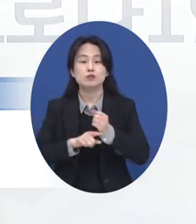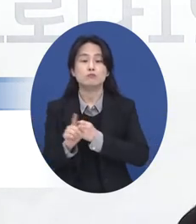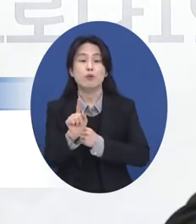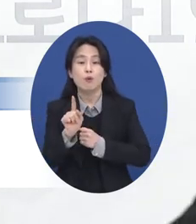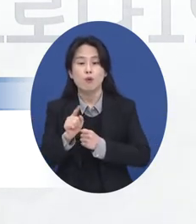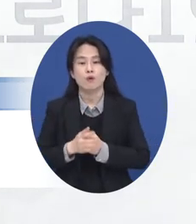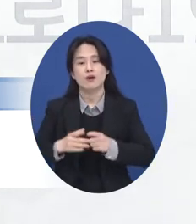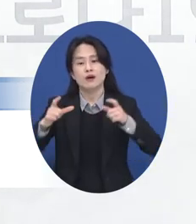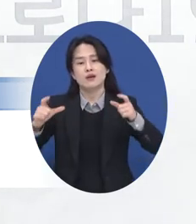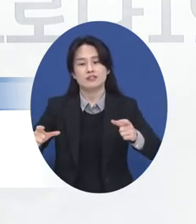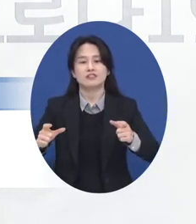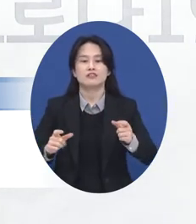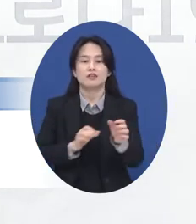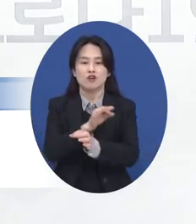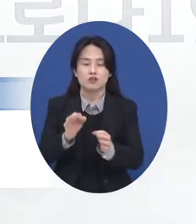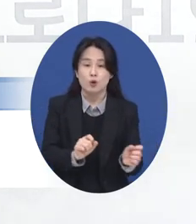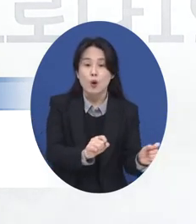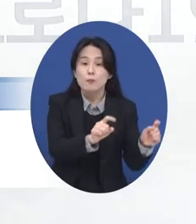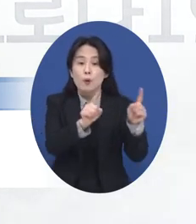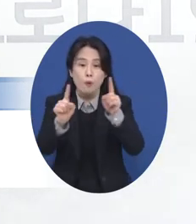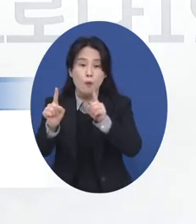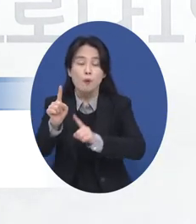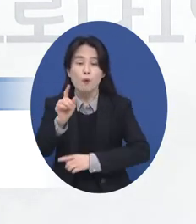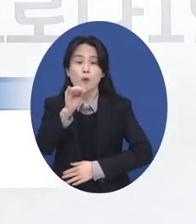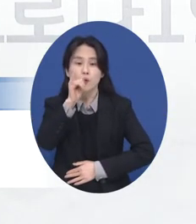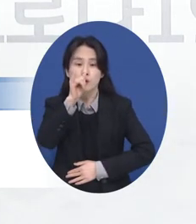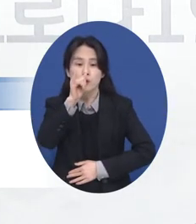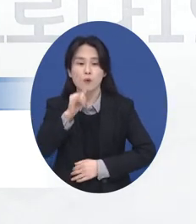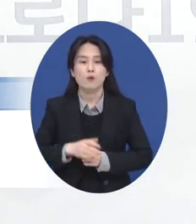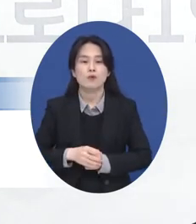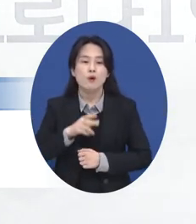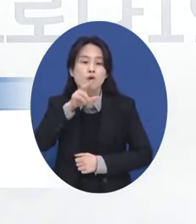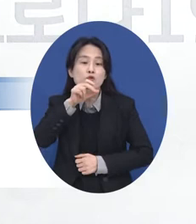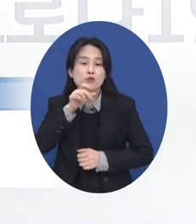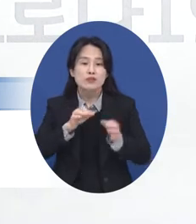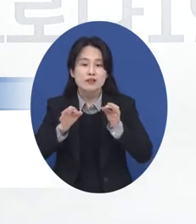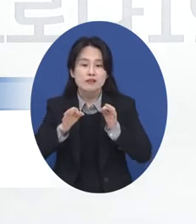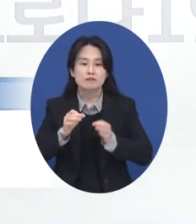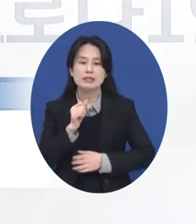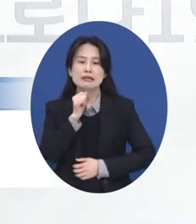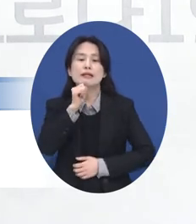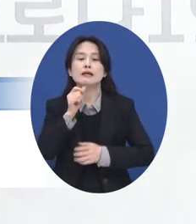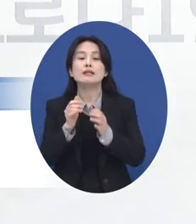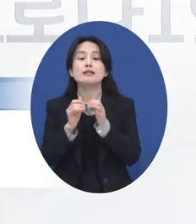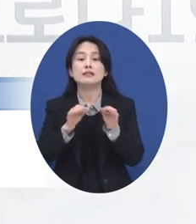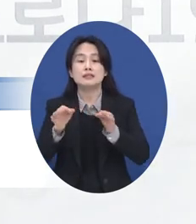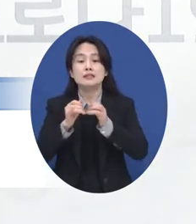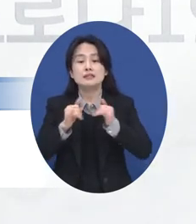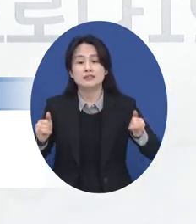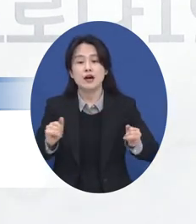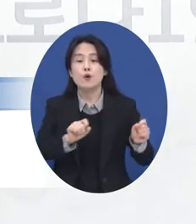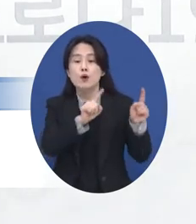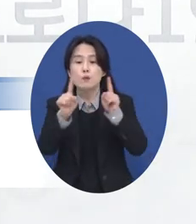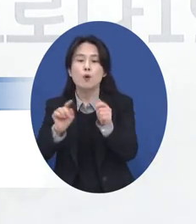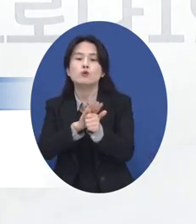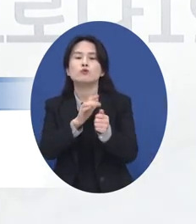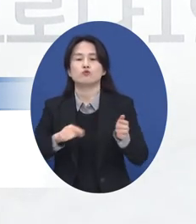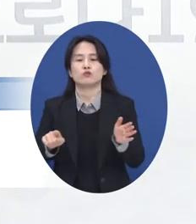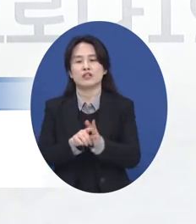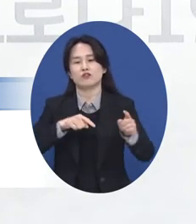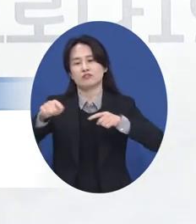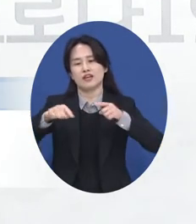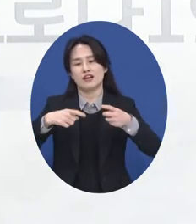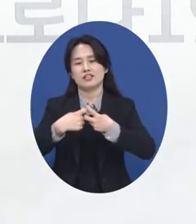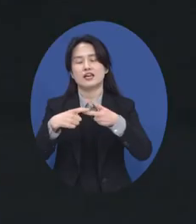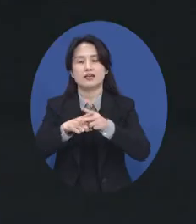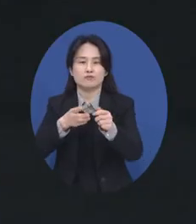이유는 해당 지역 경제를 살리고 골목상권과 영세 중소상인들을 살리기 위한 정책이라는 점을